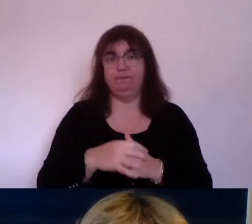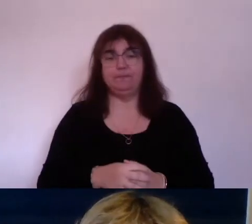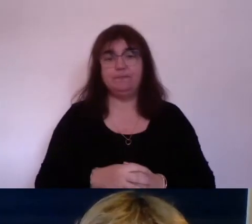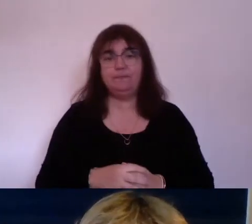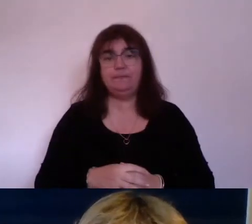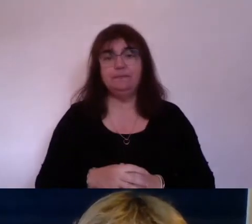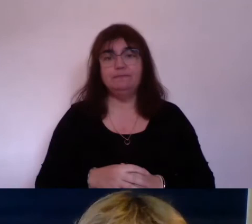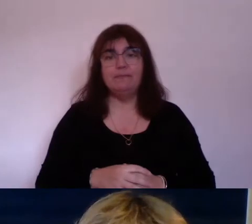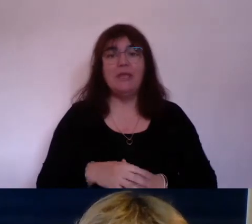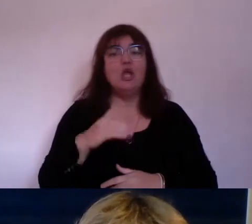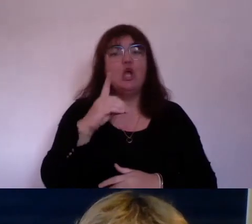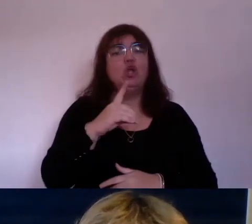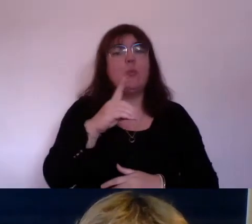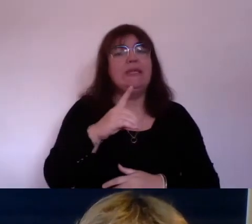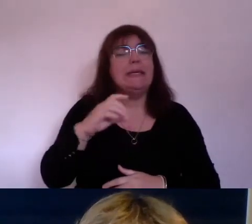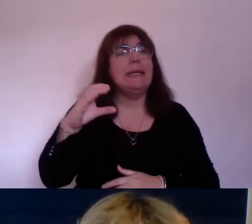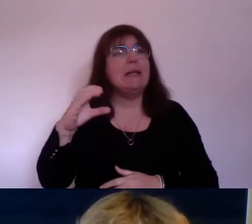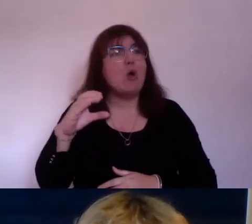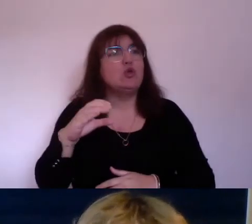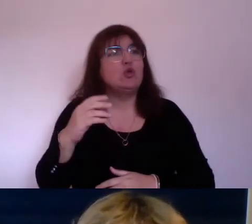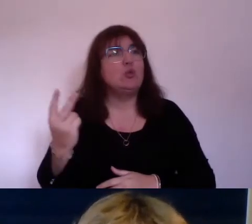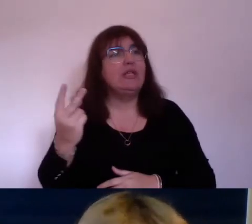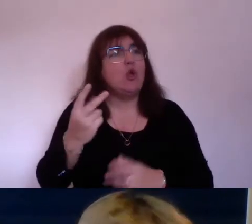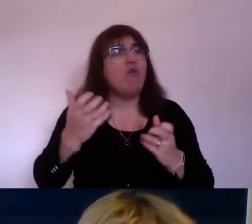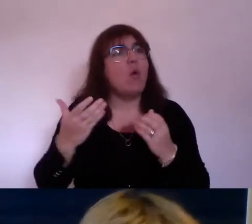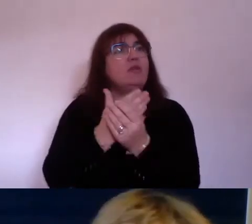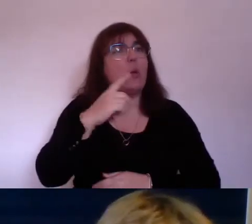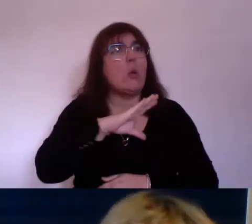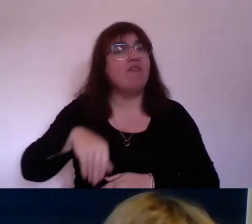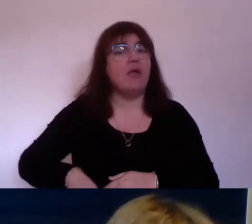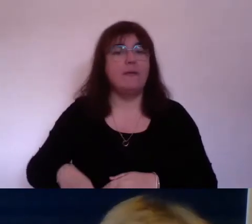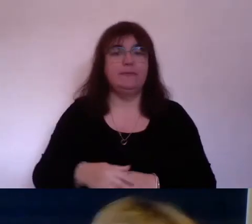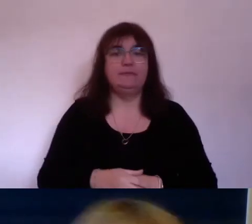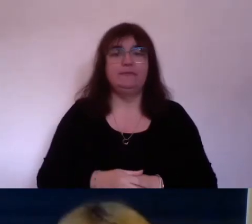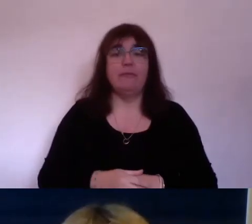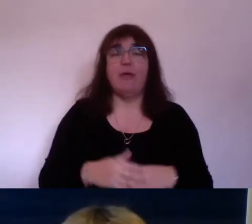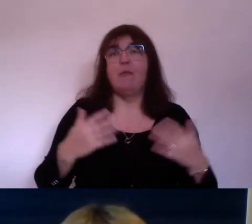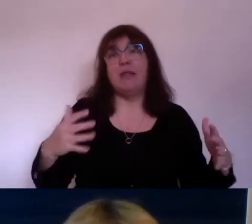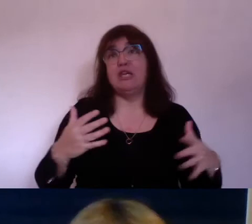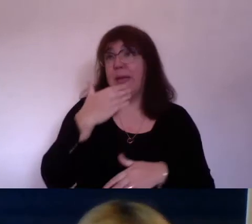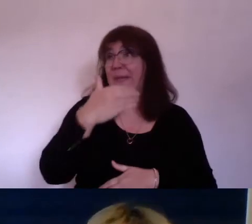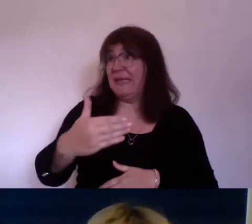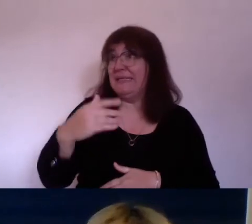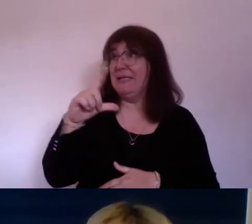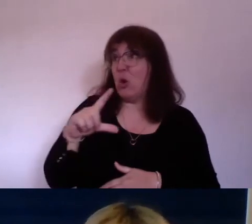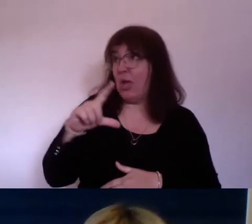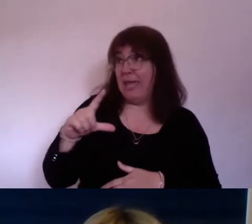Dominique et Clémence, je crois que vous voulez intervenir. Oui. Déjà, pour vous remercier, Lorraine, d'avoir